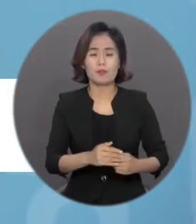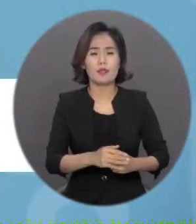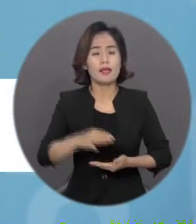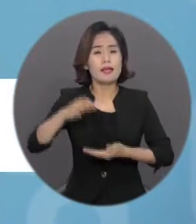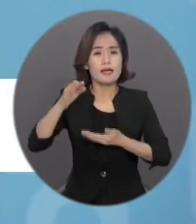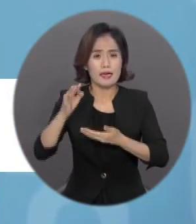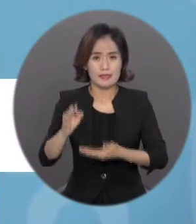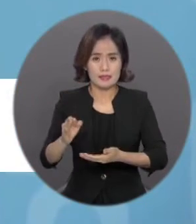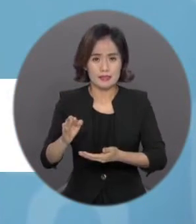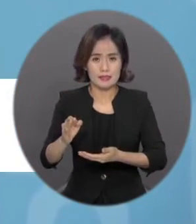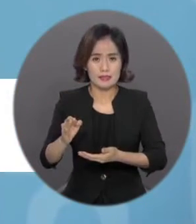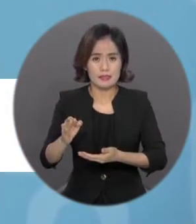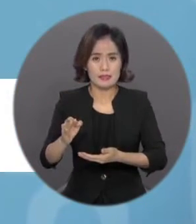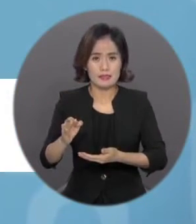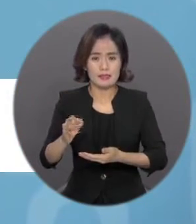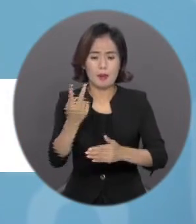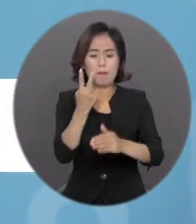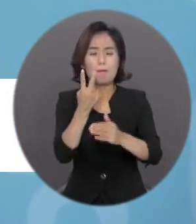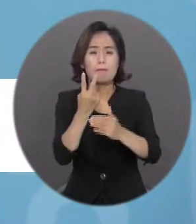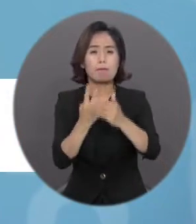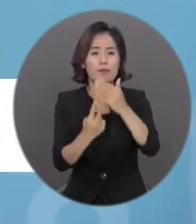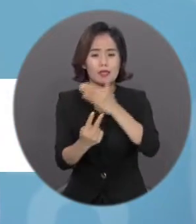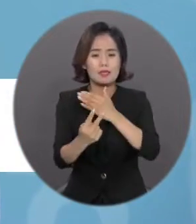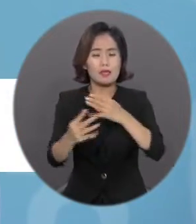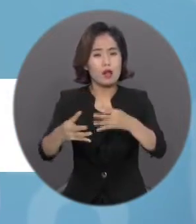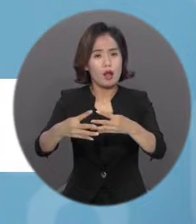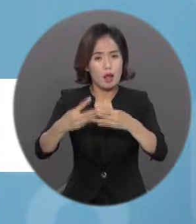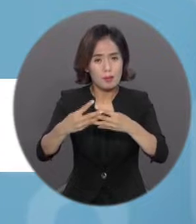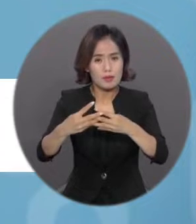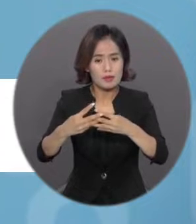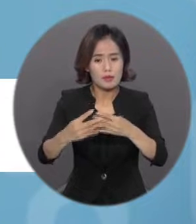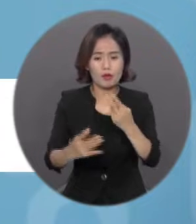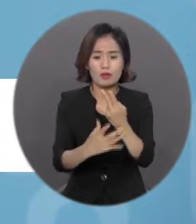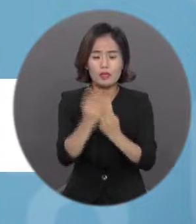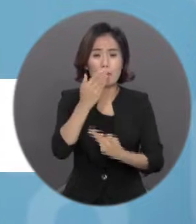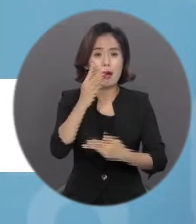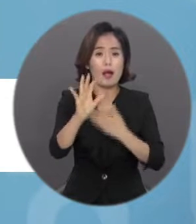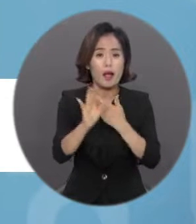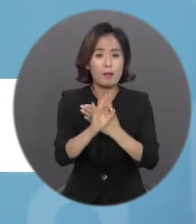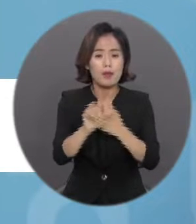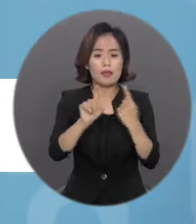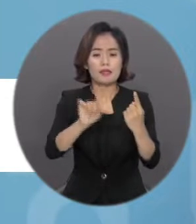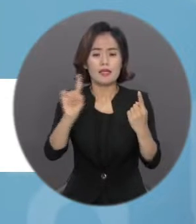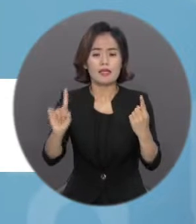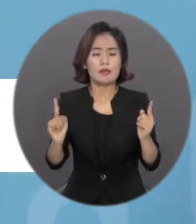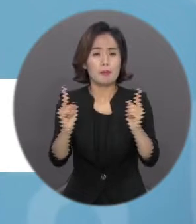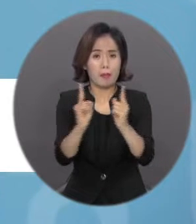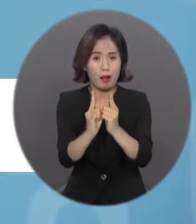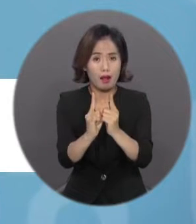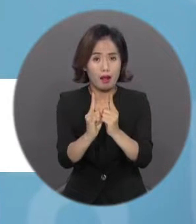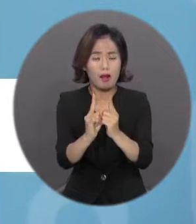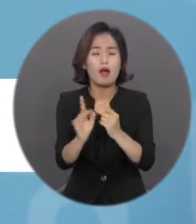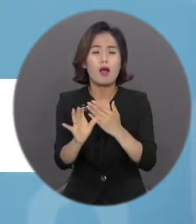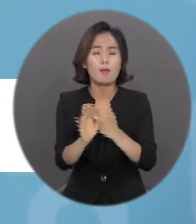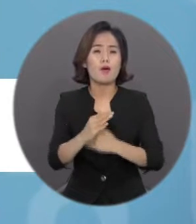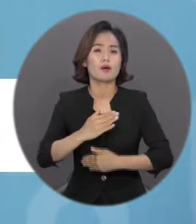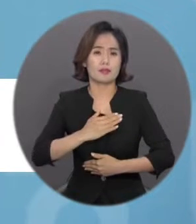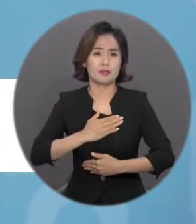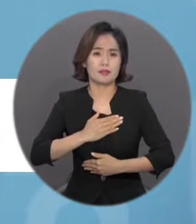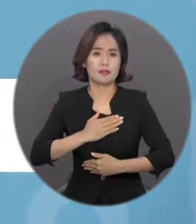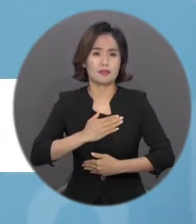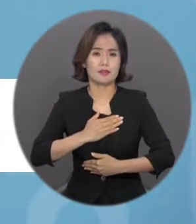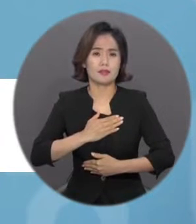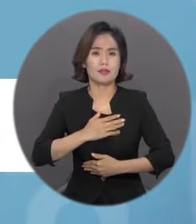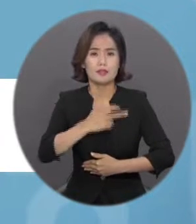가치와 그 비전을 합의해서 단일화가 만들어지면 1대1 구도가 만들어지게 되면 저는 뭐